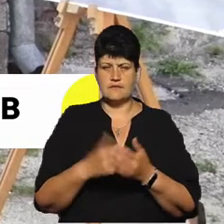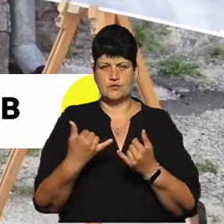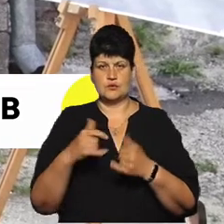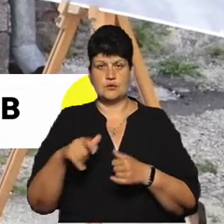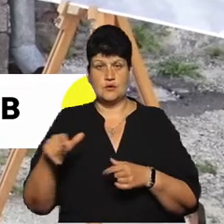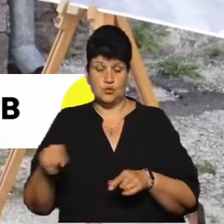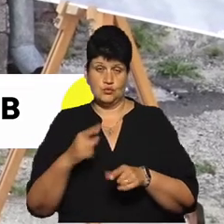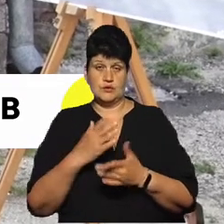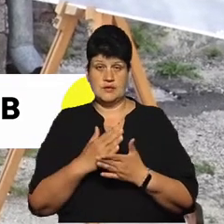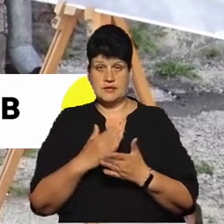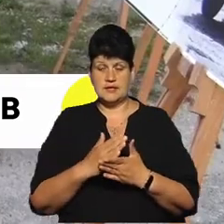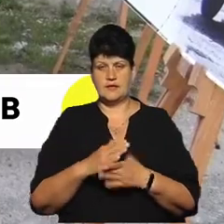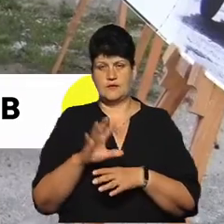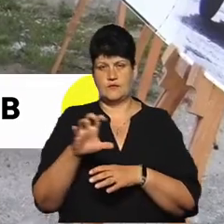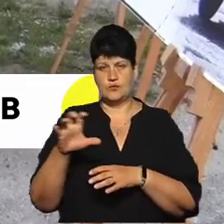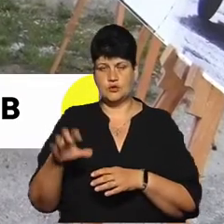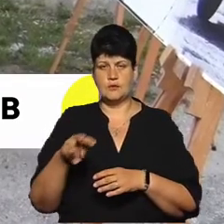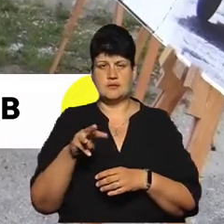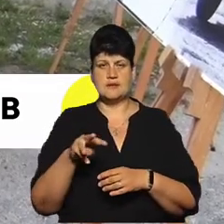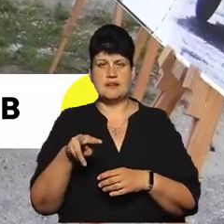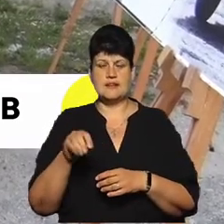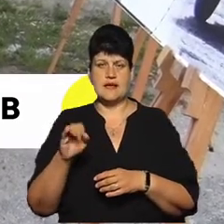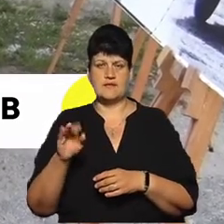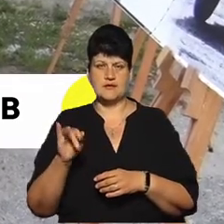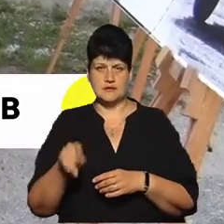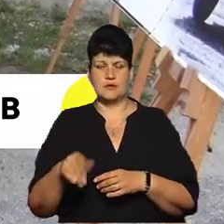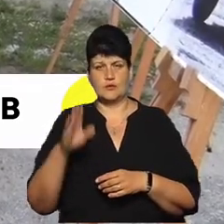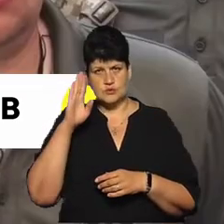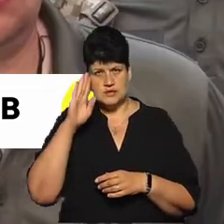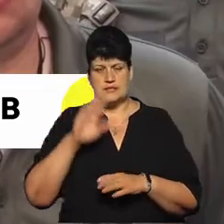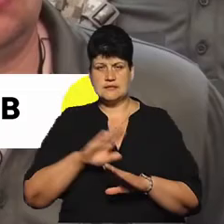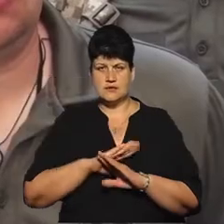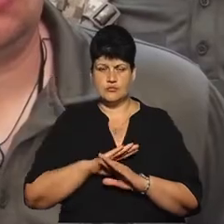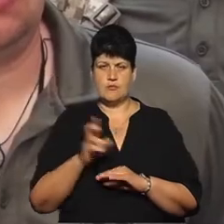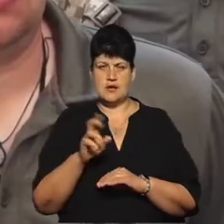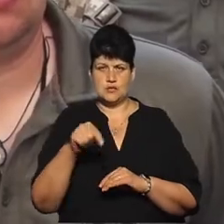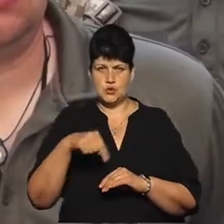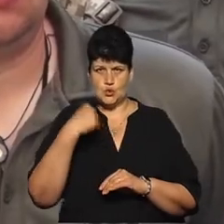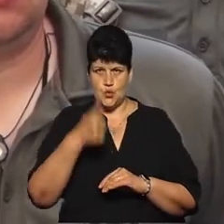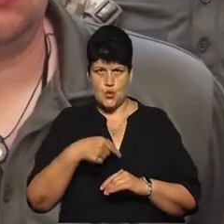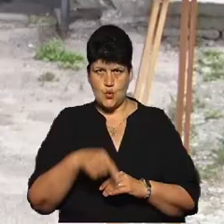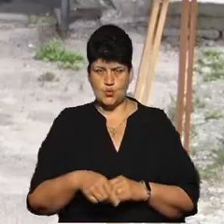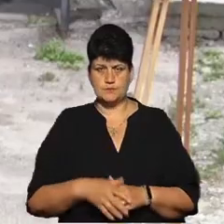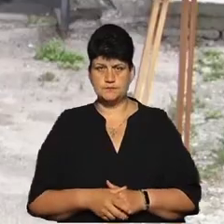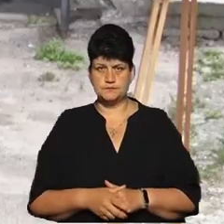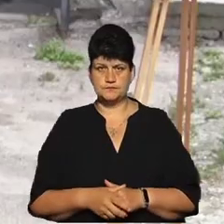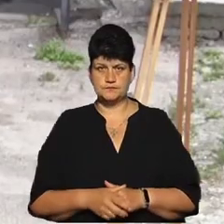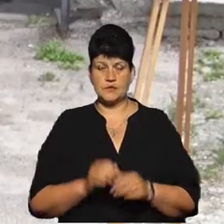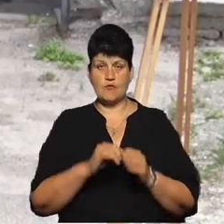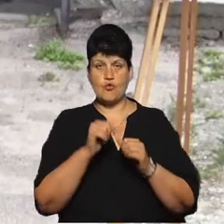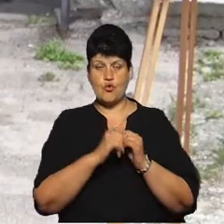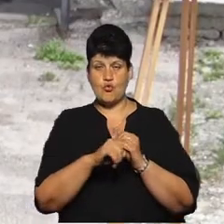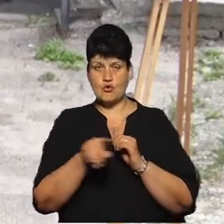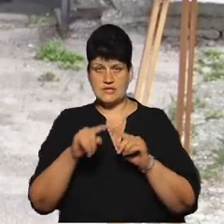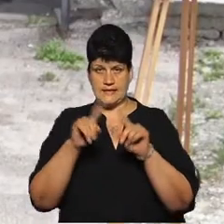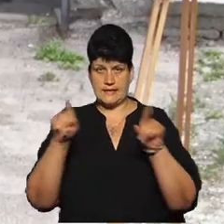є світлини Максима Левіна. Фотокореспондент загинув у березні цього року, коли висвітлював російське вторгнення. У кожній картині дуже